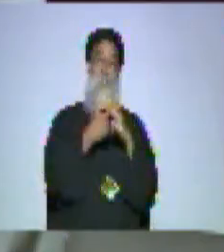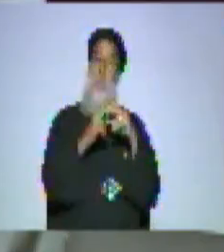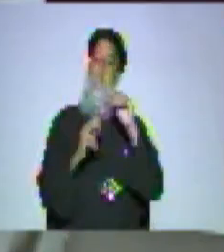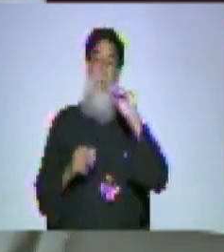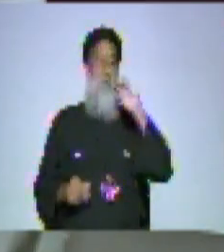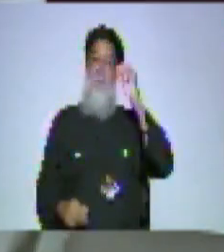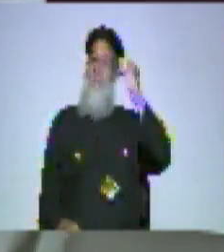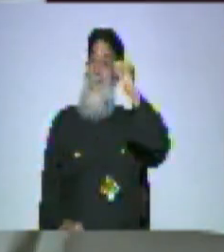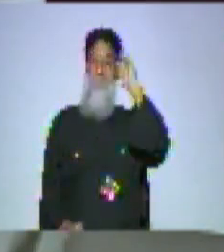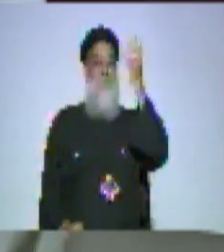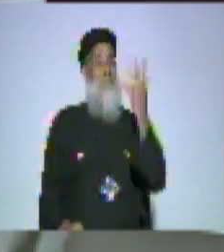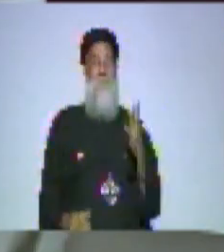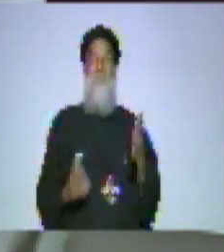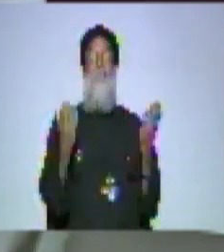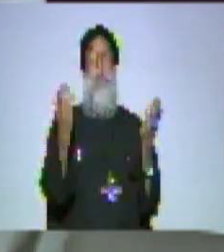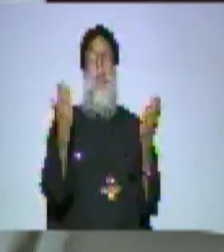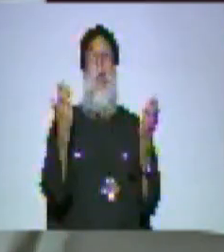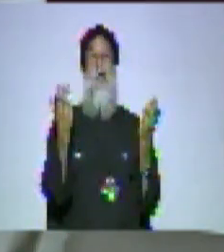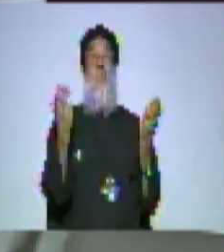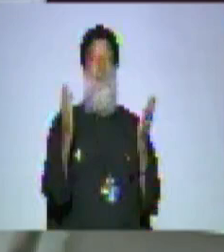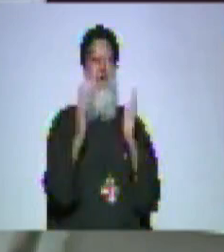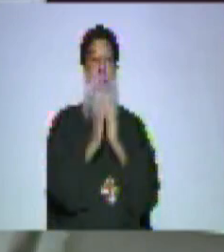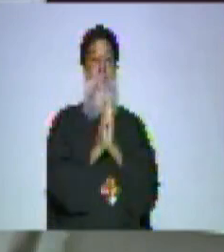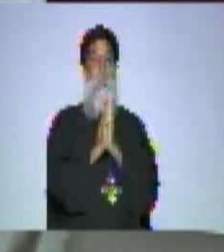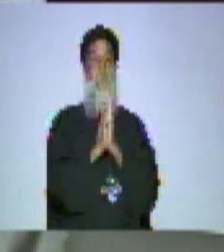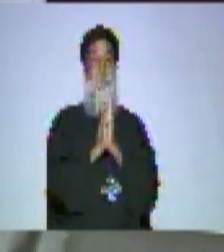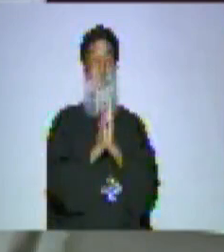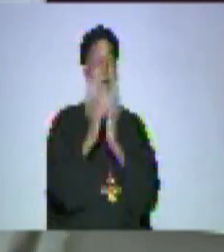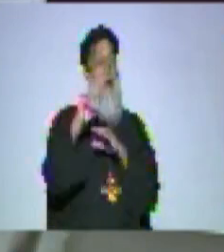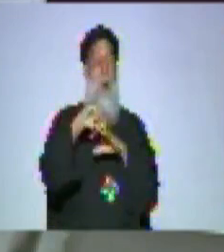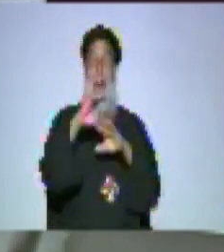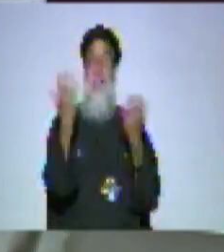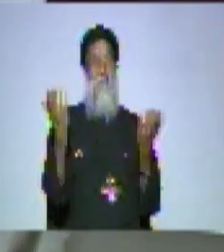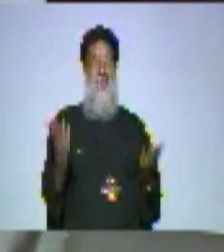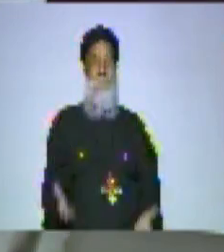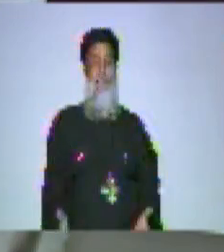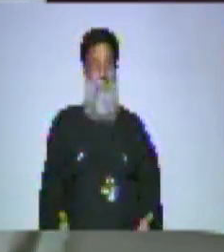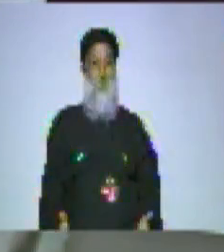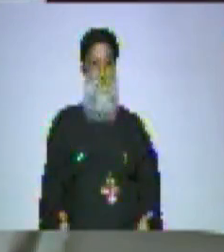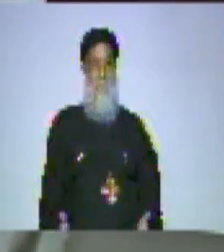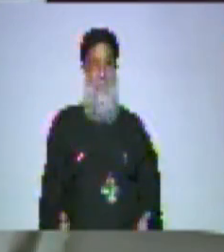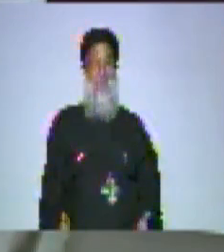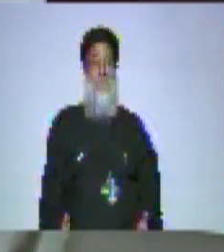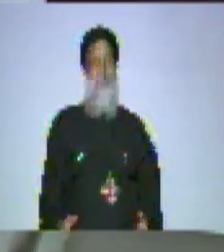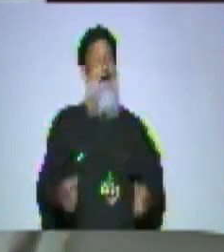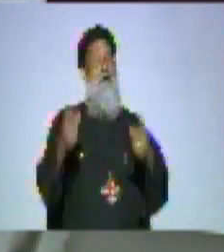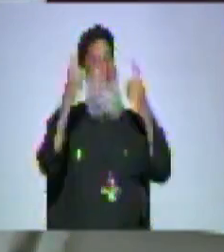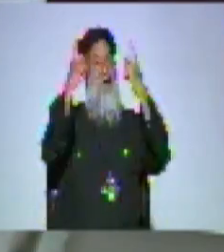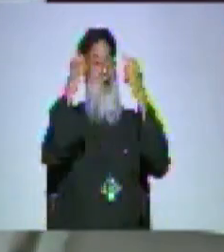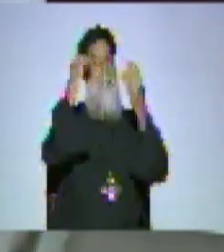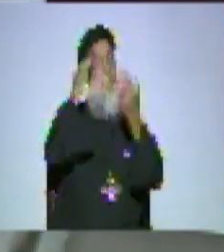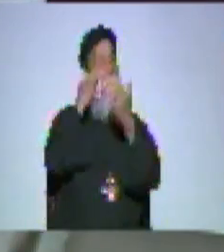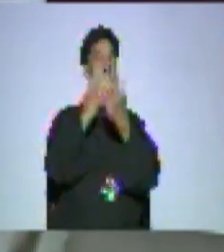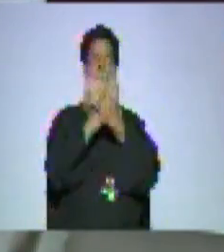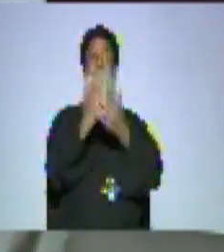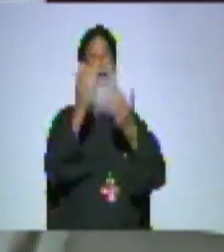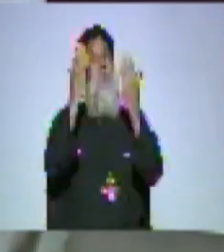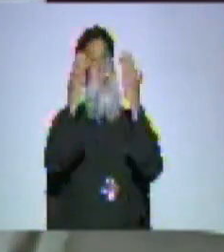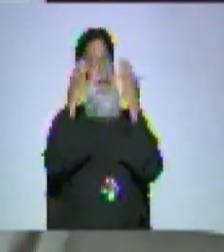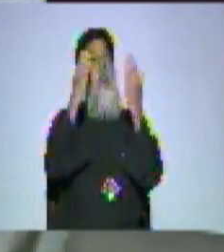ايه ما هو نقول امين بس امين على ايه ههه نقول يارب ارحم بس على ايه